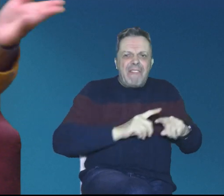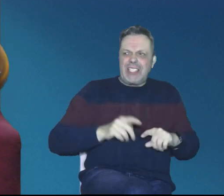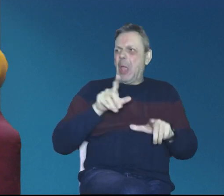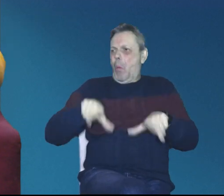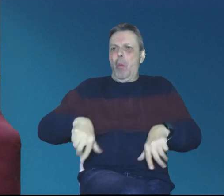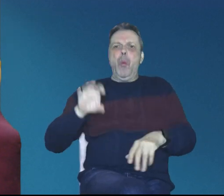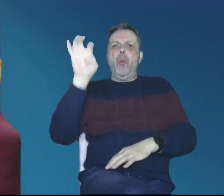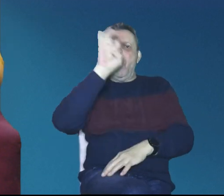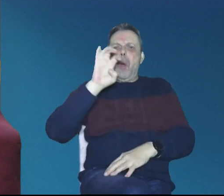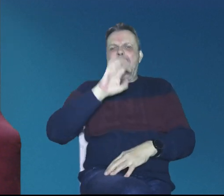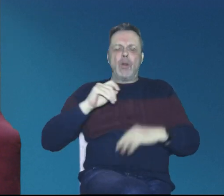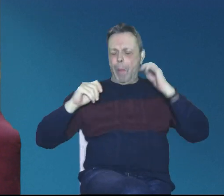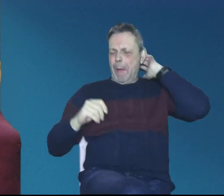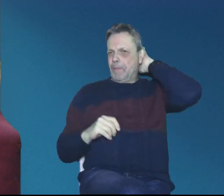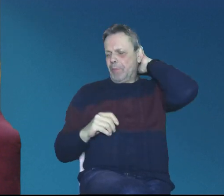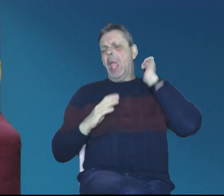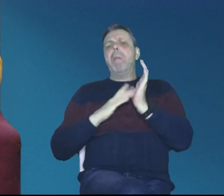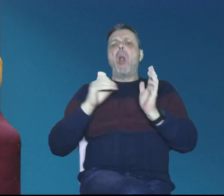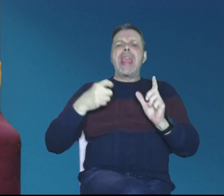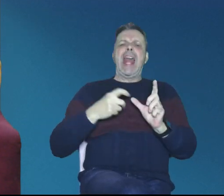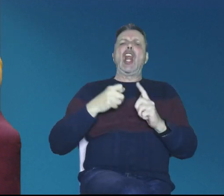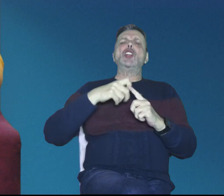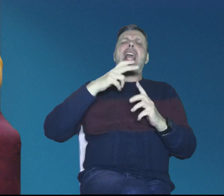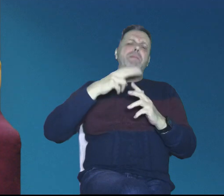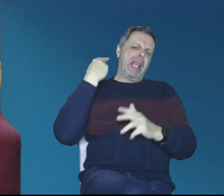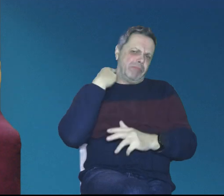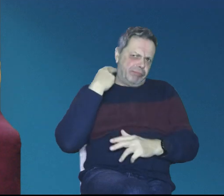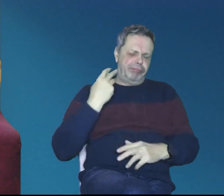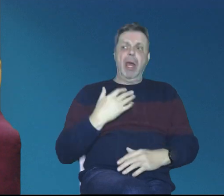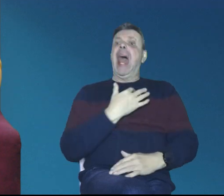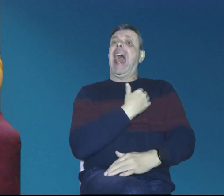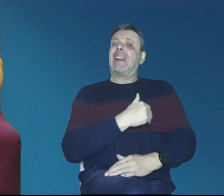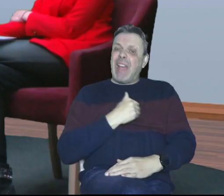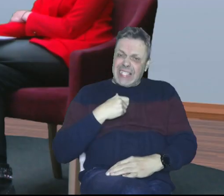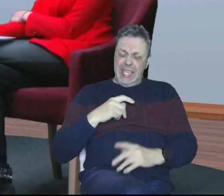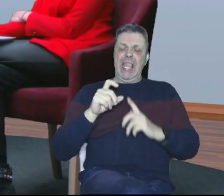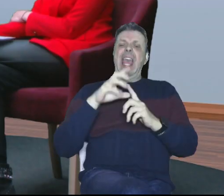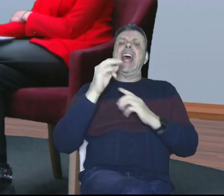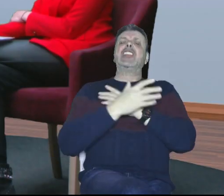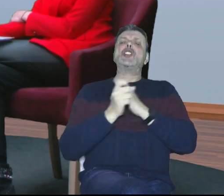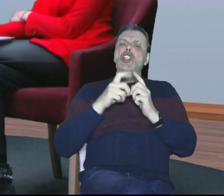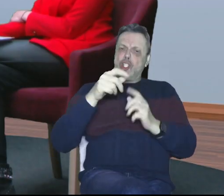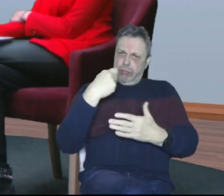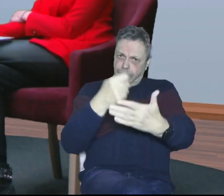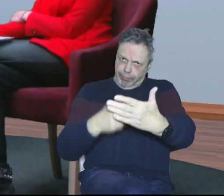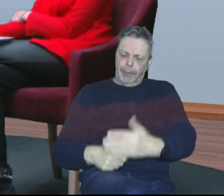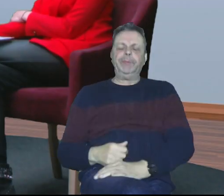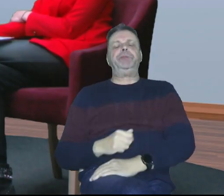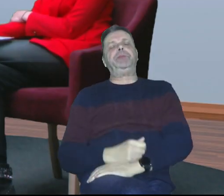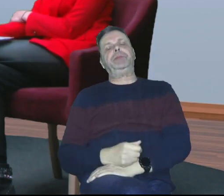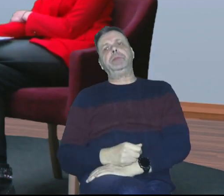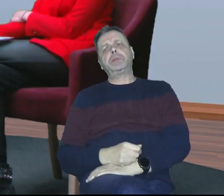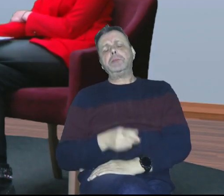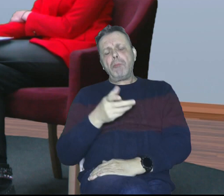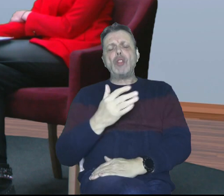inačice komedije dell'arte po cijeloj Europi, tako da su i Molière i Shakespeare, pa čak i Hrvatski Držić pisali pod utjecajem